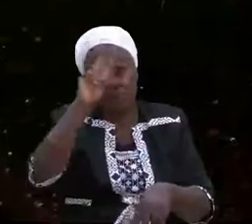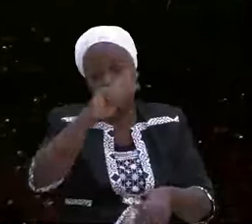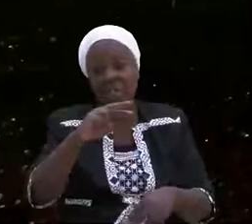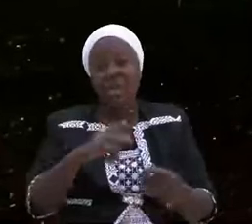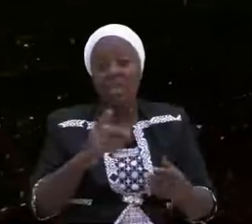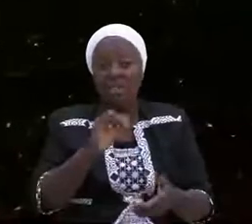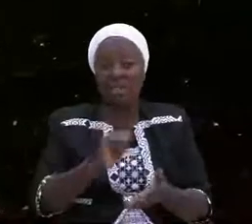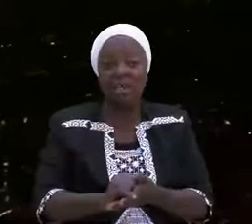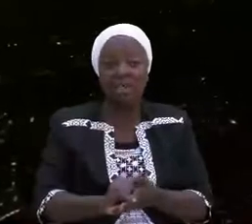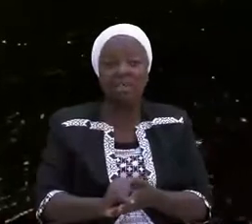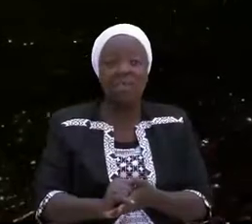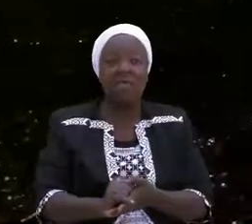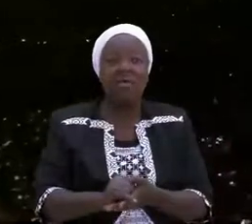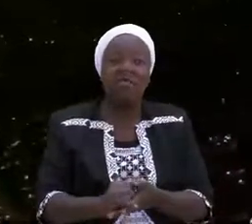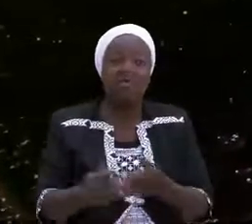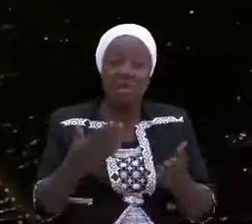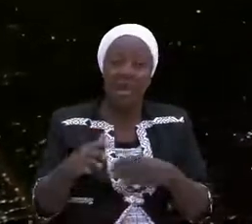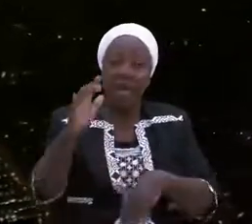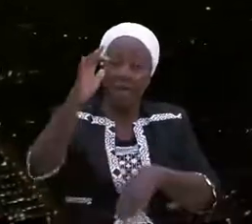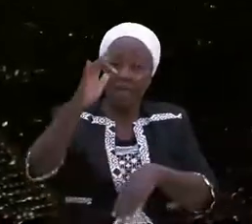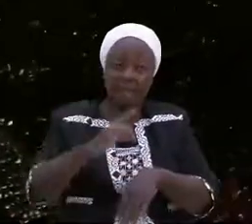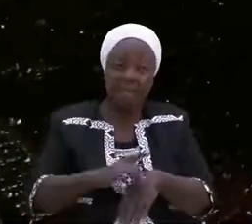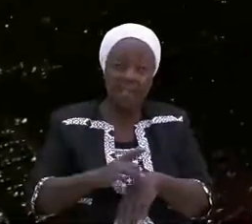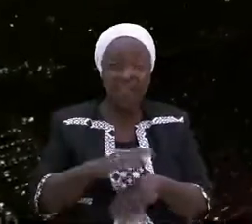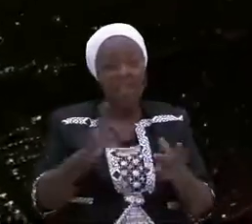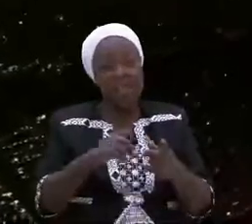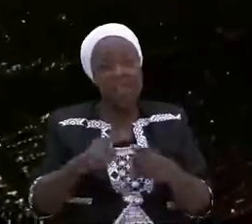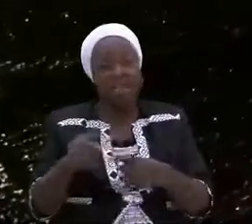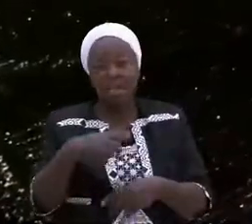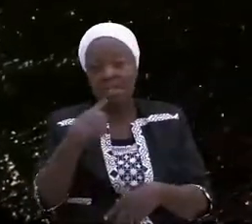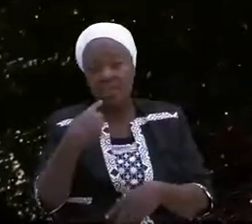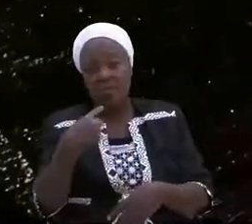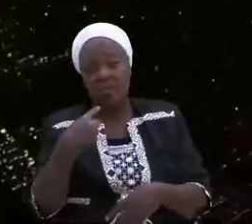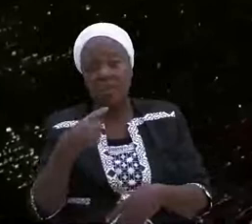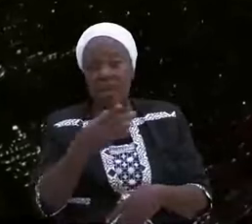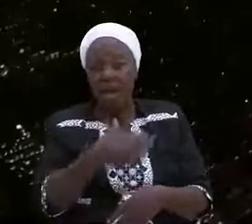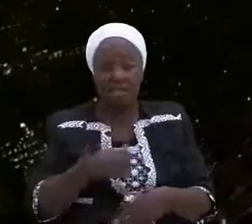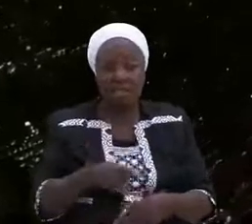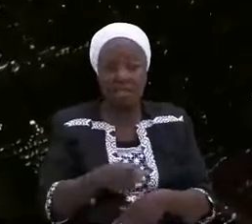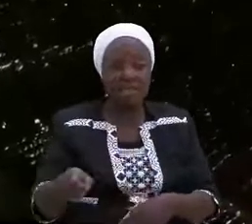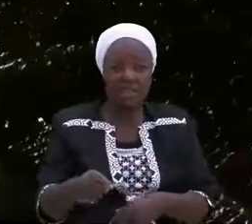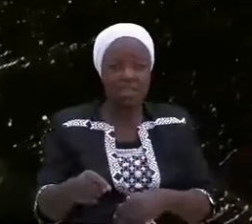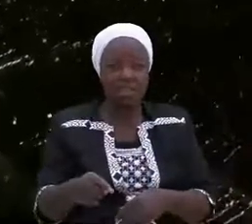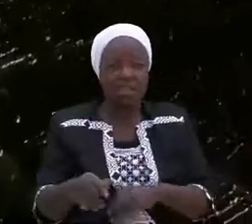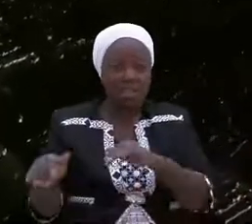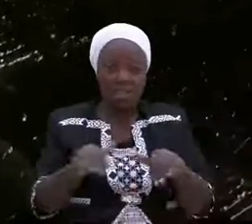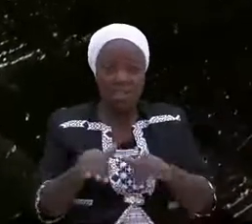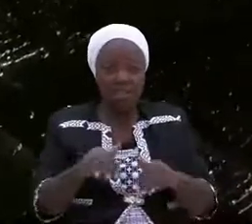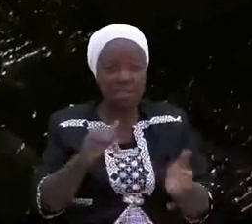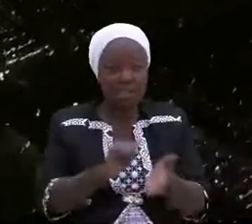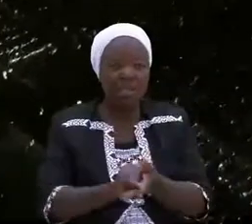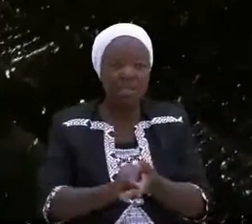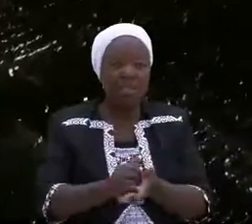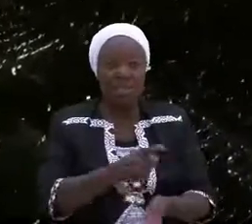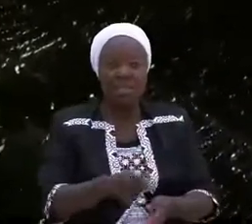d'ignorance, ils ont agi, ils ont parlé, ils ont fait des choses qu'ils ne devraient pas faire.